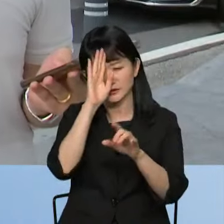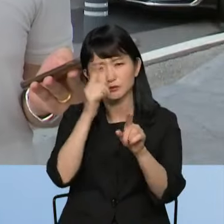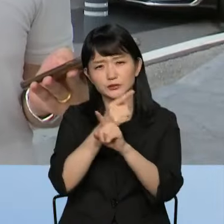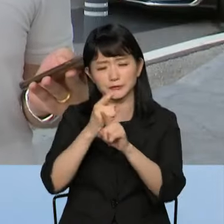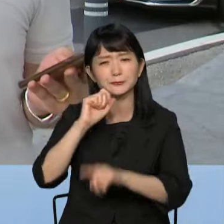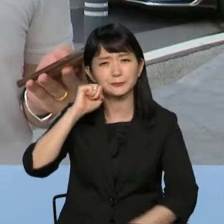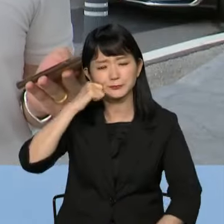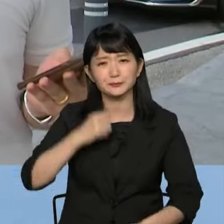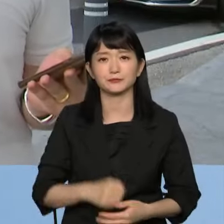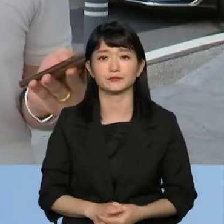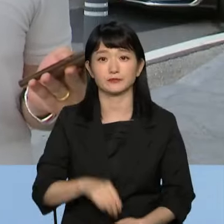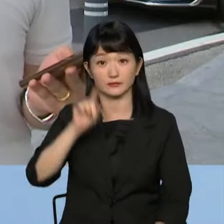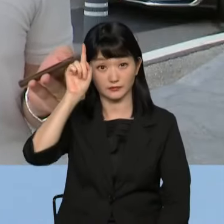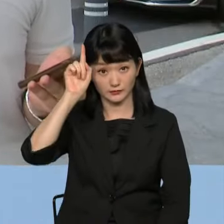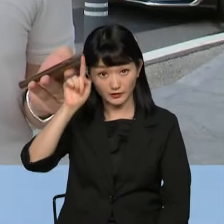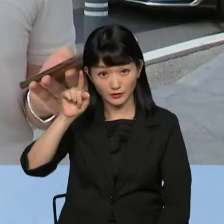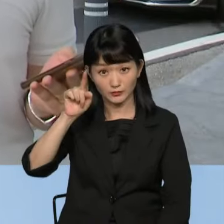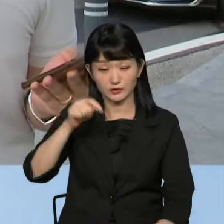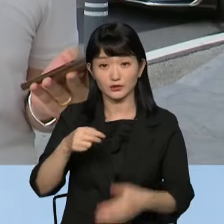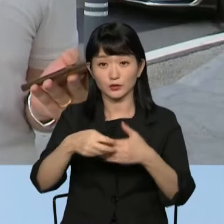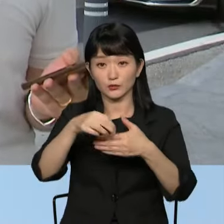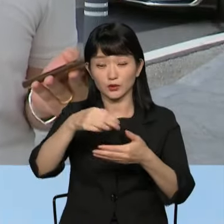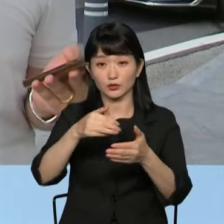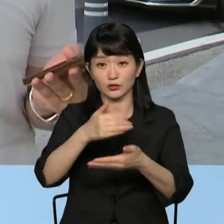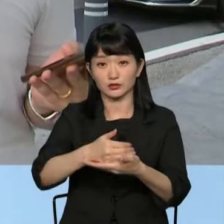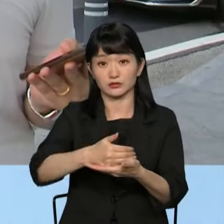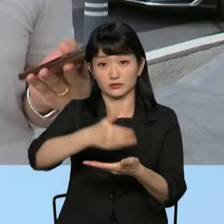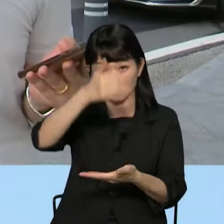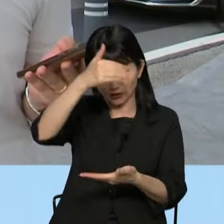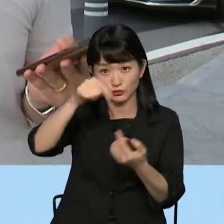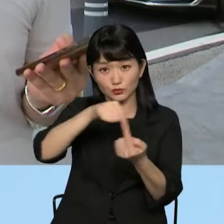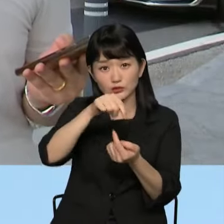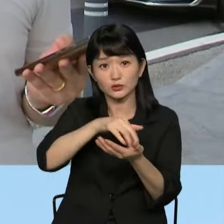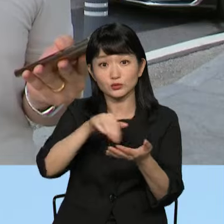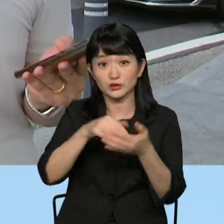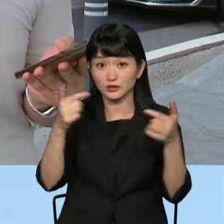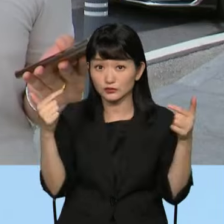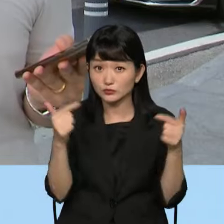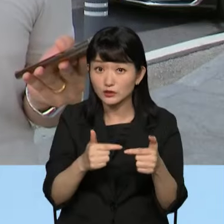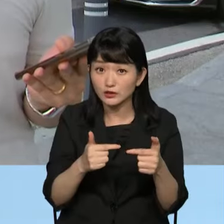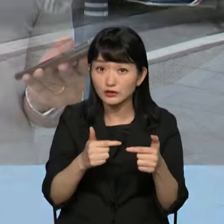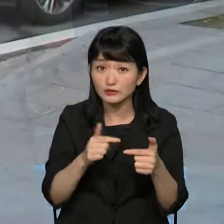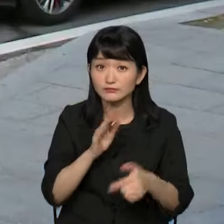그런데 내일부터는 문 여는 병원 수가 크게 줄어든다면서요?